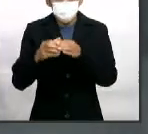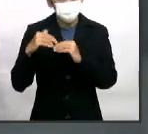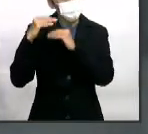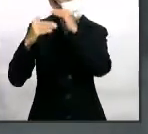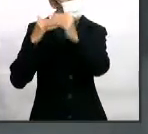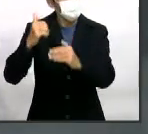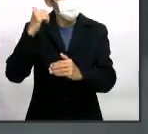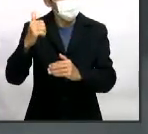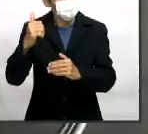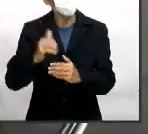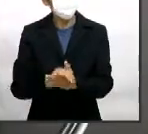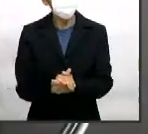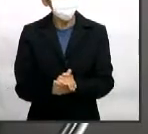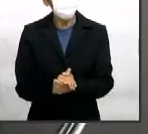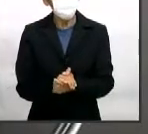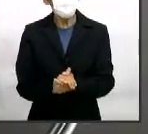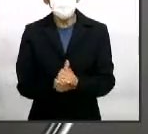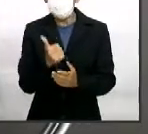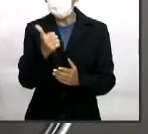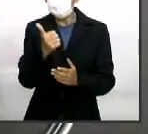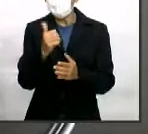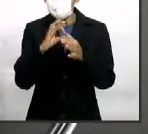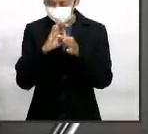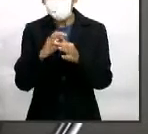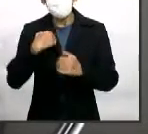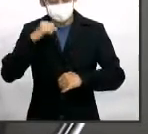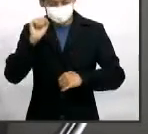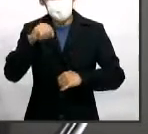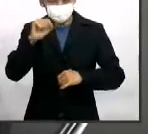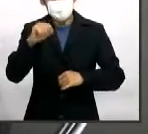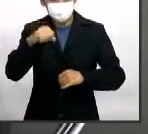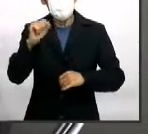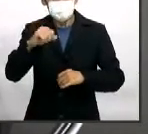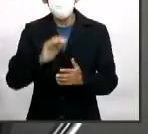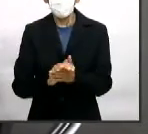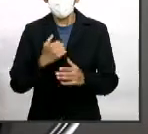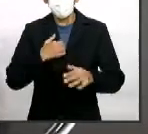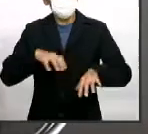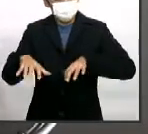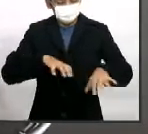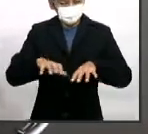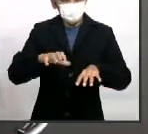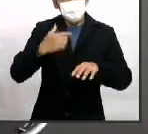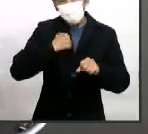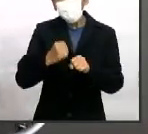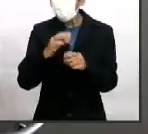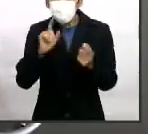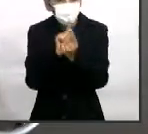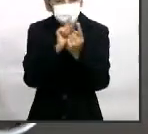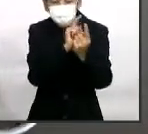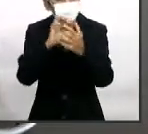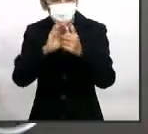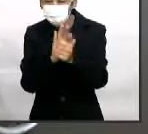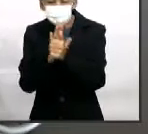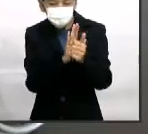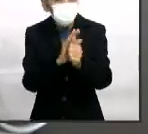ดีขึ้นก็ได ้ต้องบอกพี่ดิวเองก็เป็นส่วนหนึ่งแหละผมเชื่อว่าเป็นส่วนหนึ่งอยู่แล้วแหละนะเพราะว่าเป็นผู้จัดด้วยแล้วก็น่าจะได้เจอนักกีฬาได้ดูแลเว